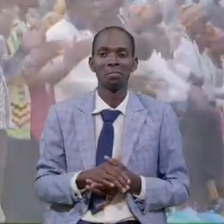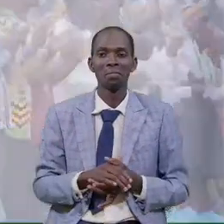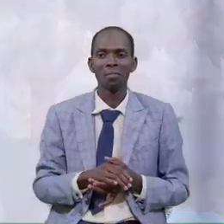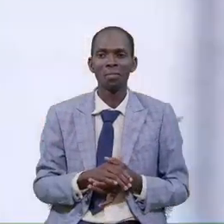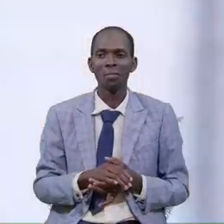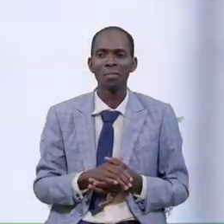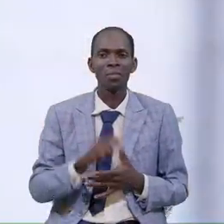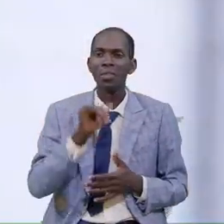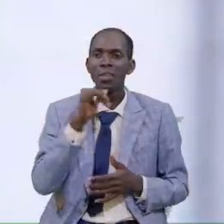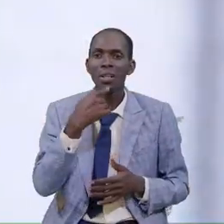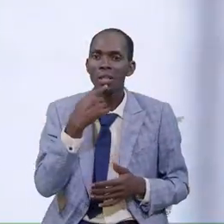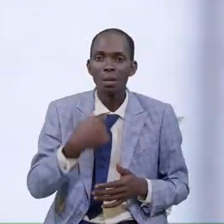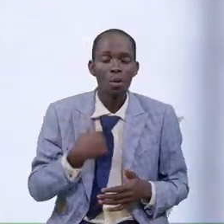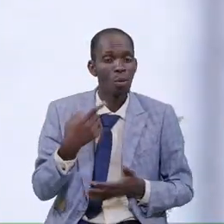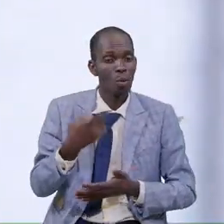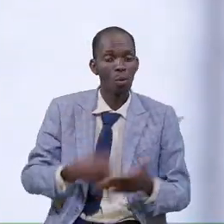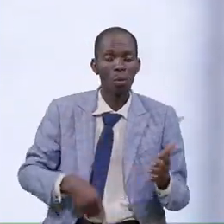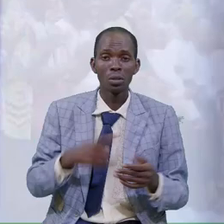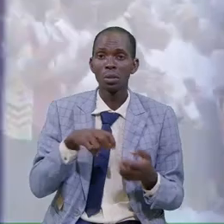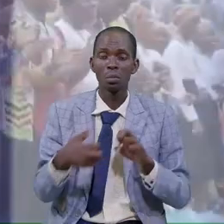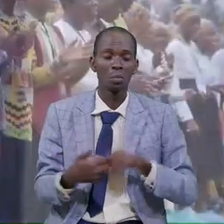Il ne m'a même pas dit quel était le problème.